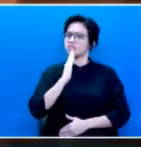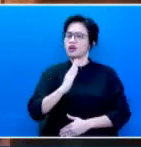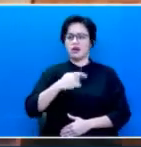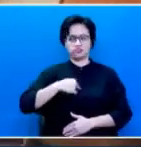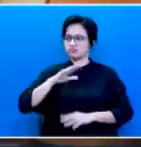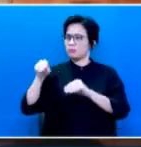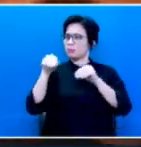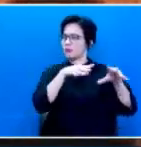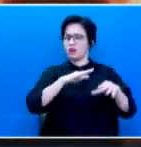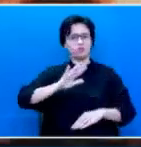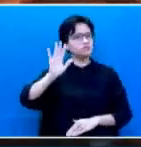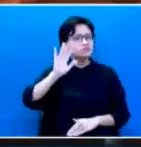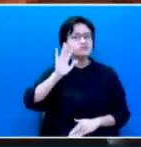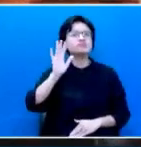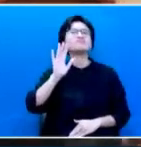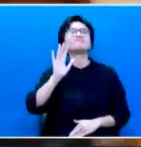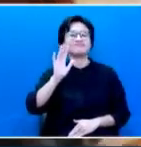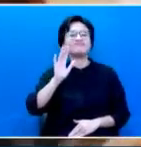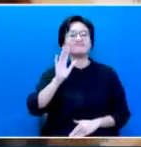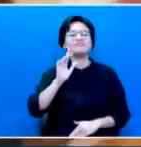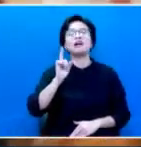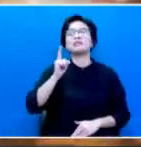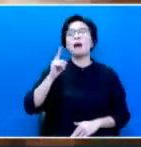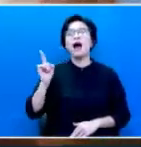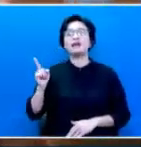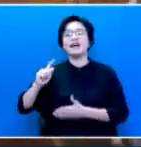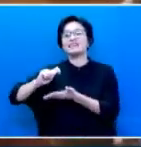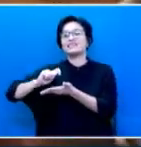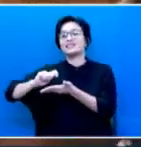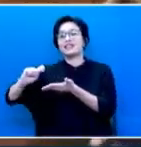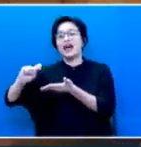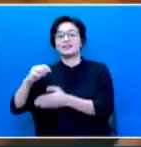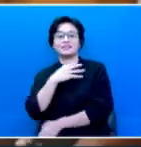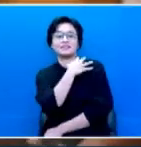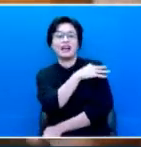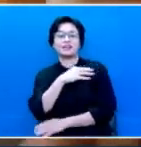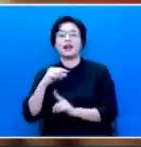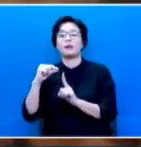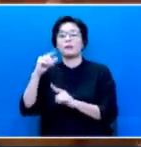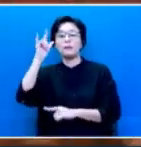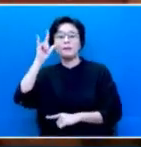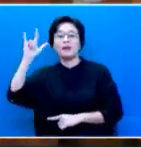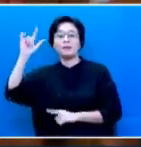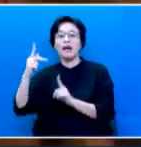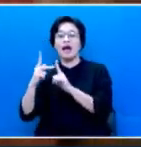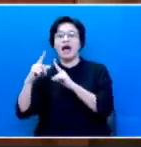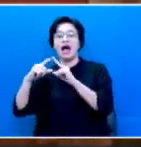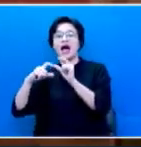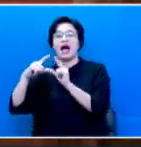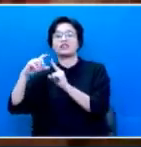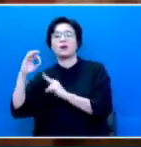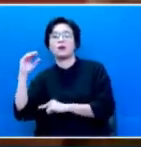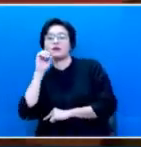sampaikan sebagai respon dari pernyataan sekretaris jenderal PDIP hasto Kristianto bantahan